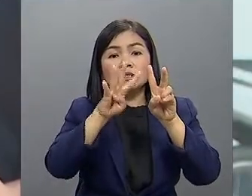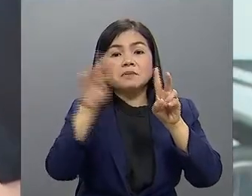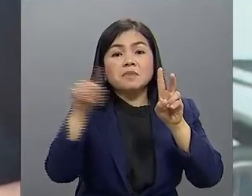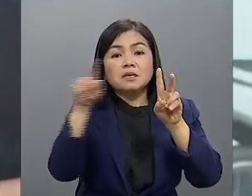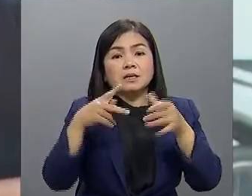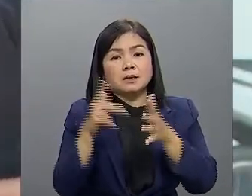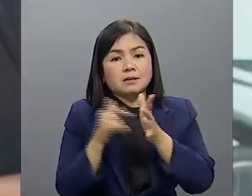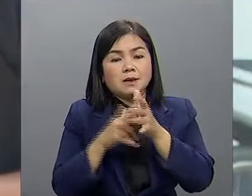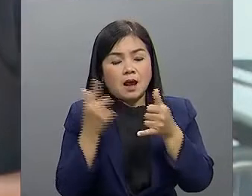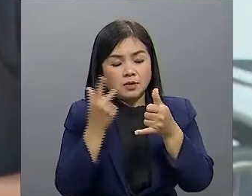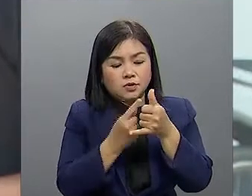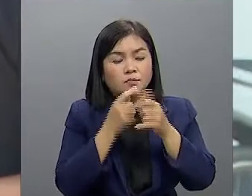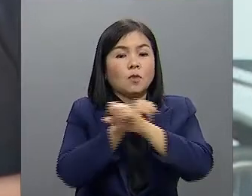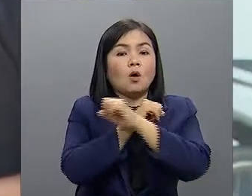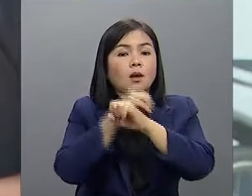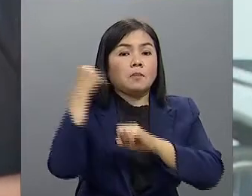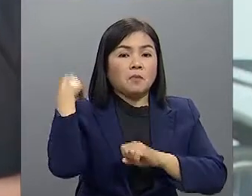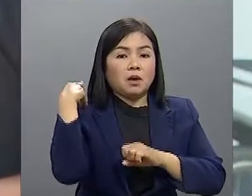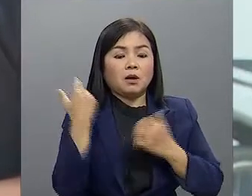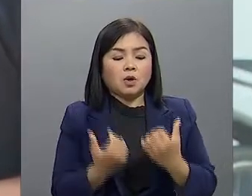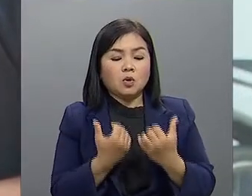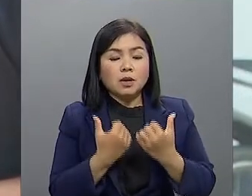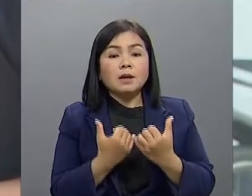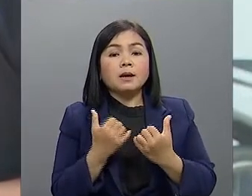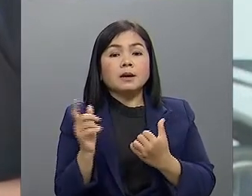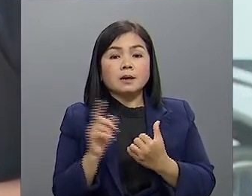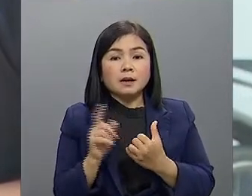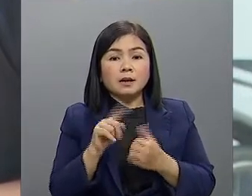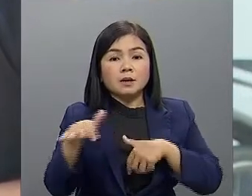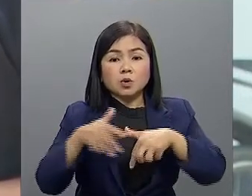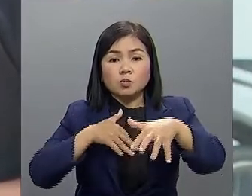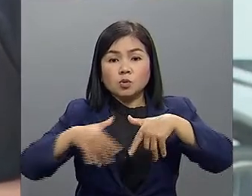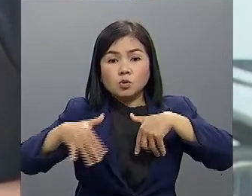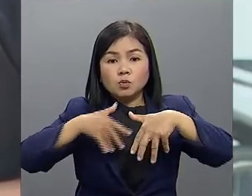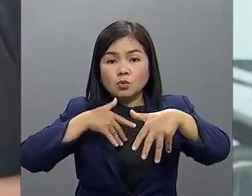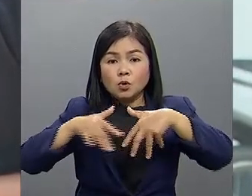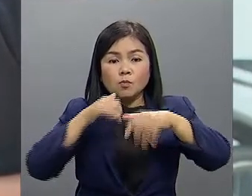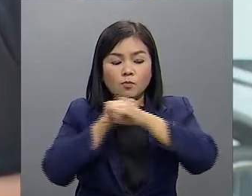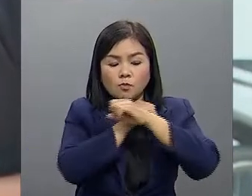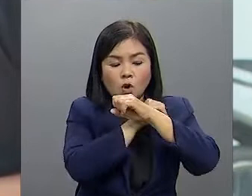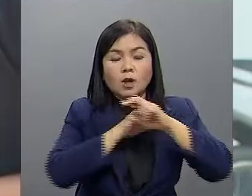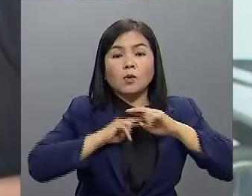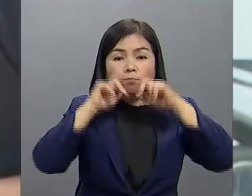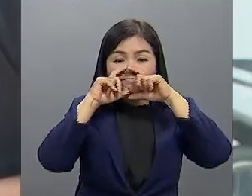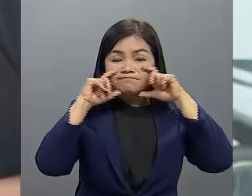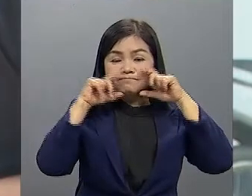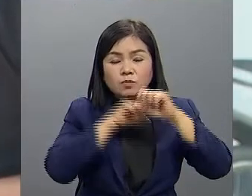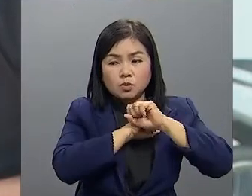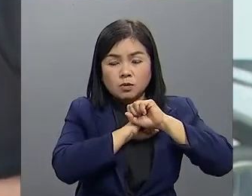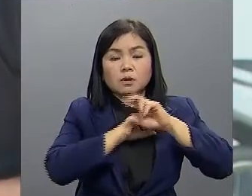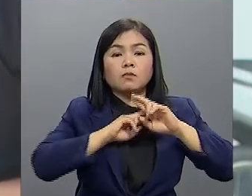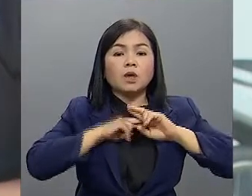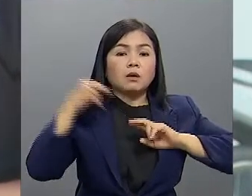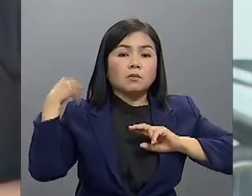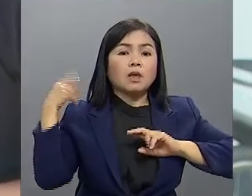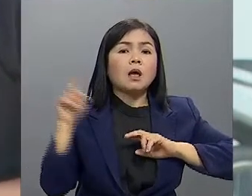ครับสำหรับสถานการณ์ในพื้นที่ณขณะนี้นะครับประชาชนเองก็ยังคงป้องกันตัวเองอย่างเข้มงวดนะครับเนื่องจากว่ายังคงกังวลเรื่องการแพร่